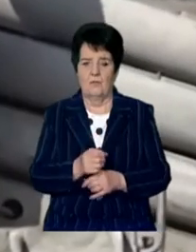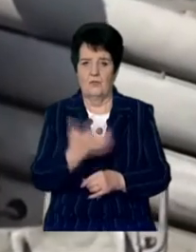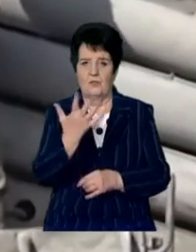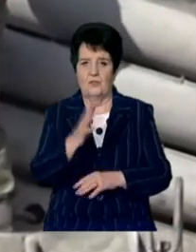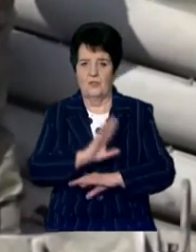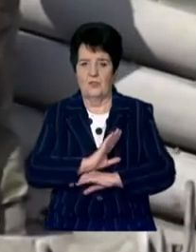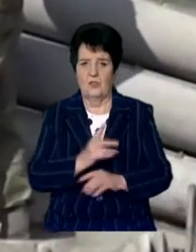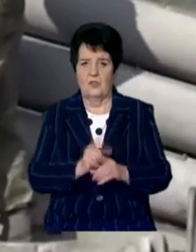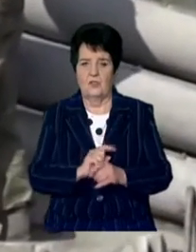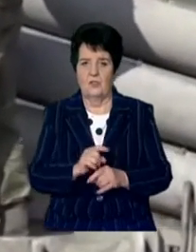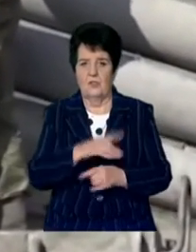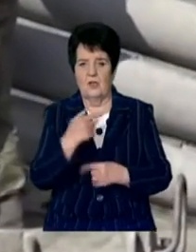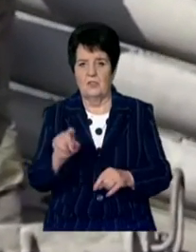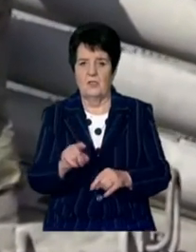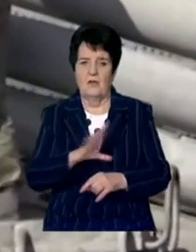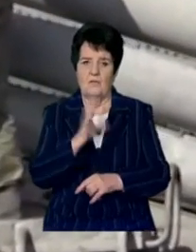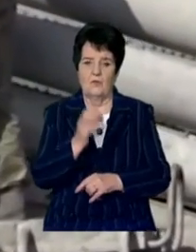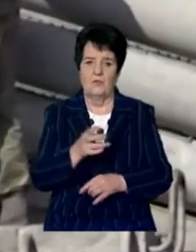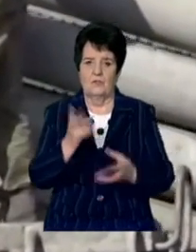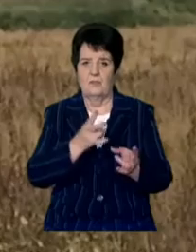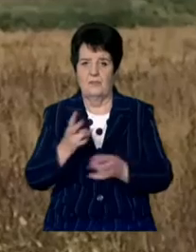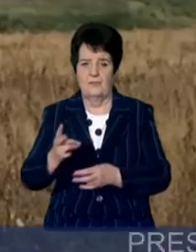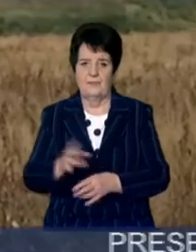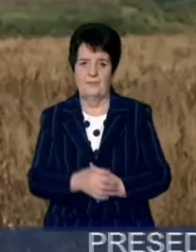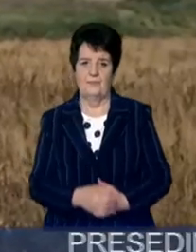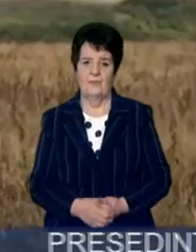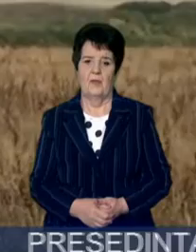șeful administrației militare regionale, Valentin Reznicenko.